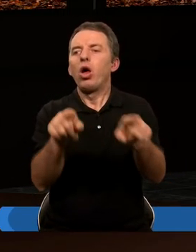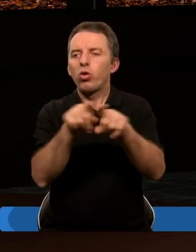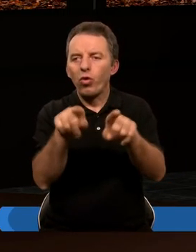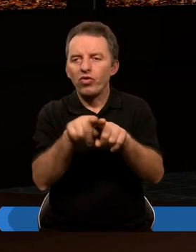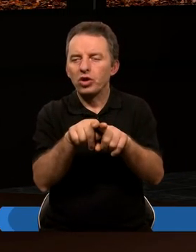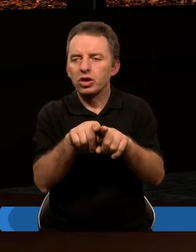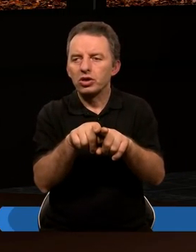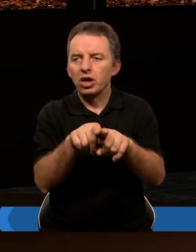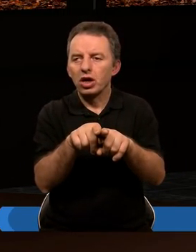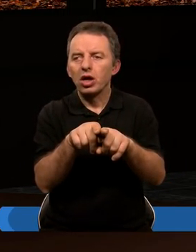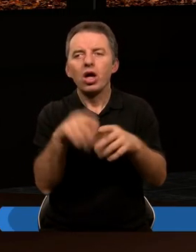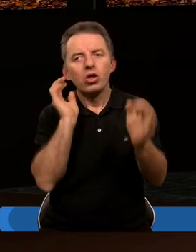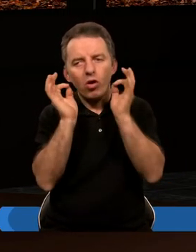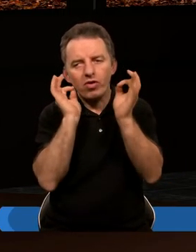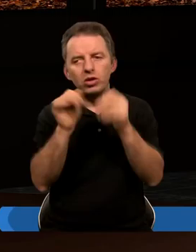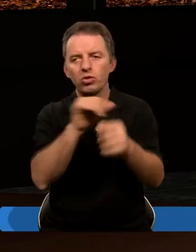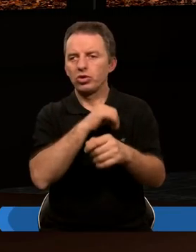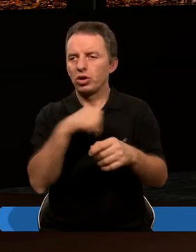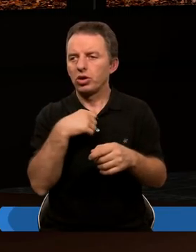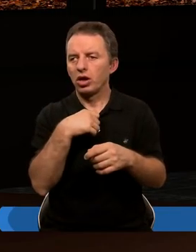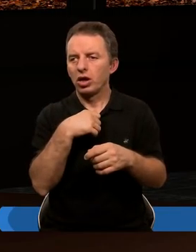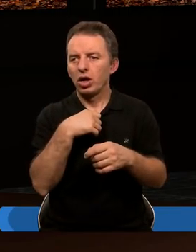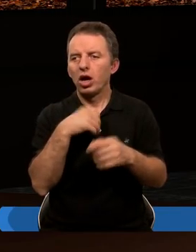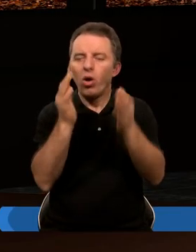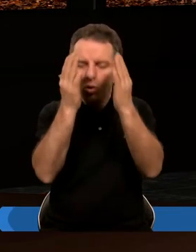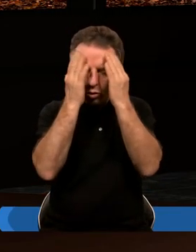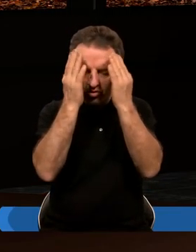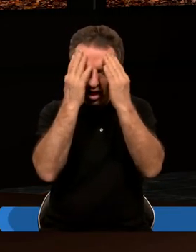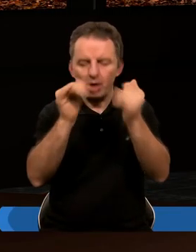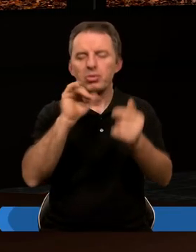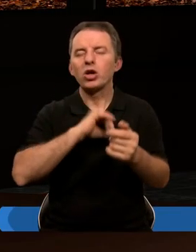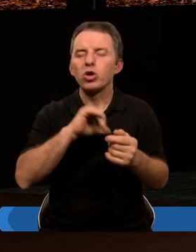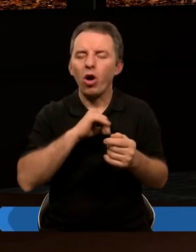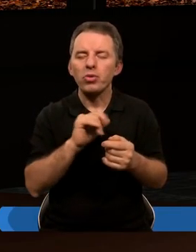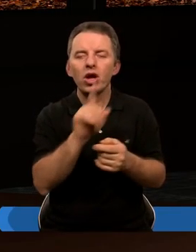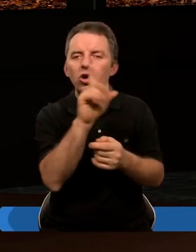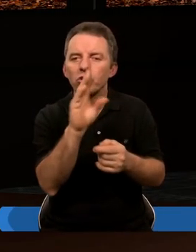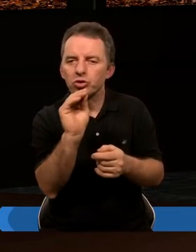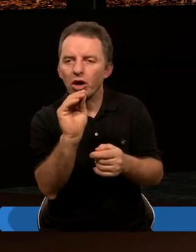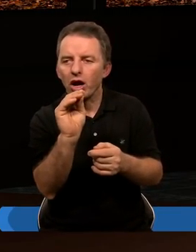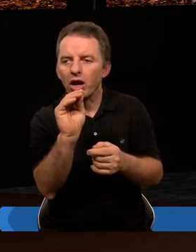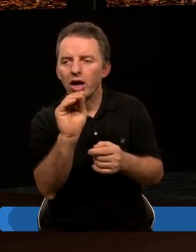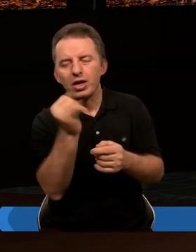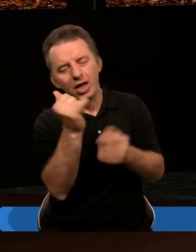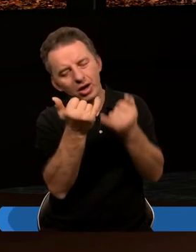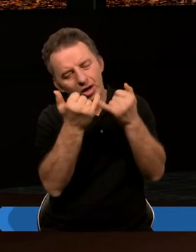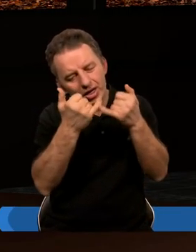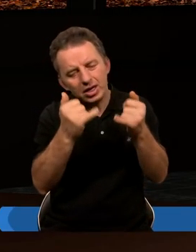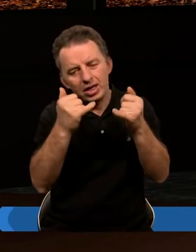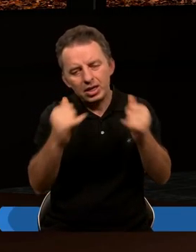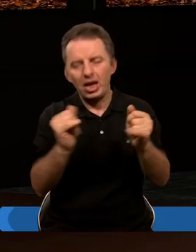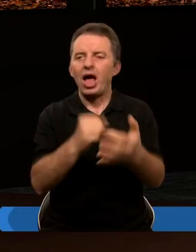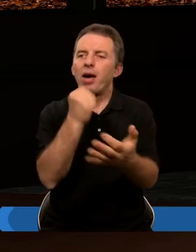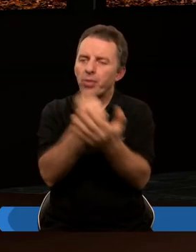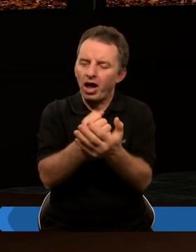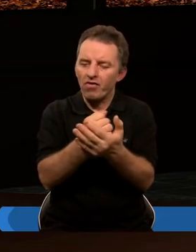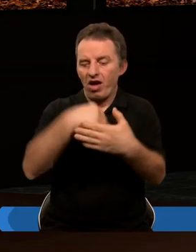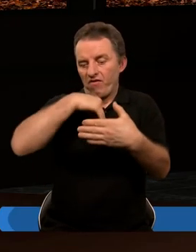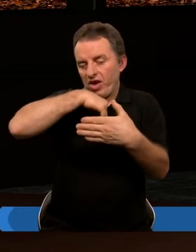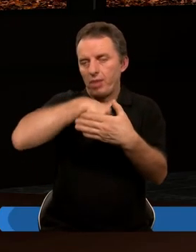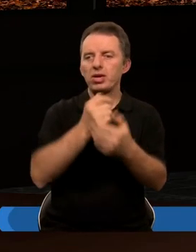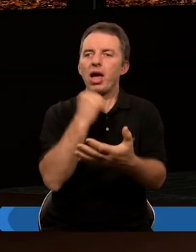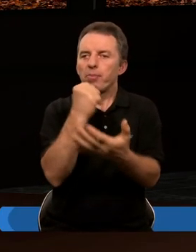równocześnie dowiaduję się, czy uświadamiam sobie, że jest jakieś inne prawo, we mnie